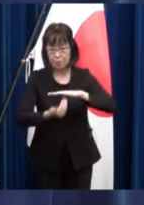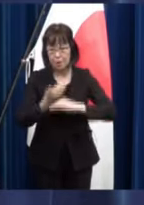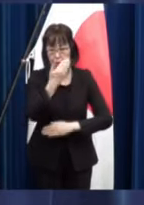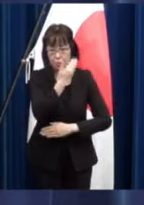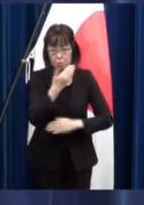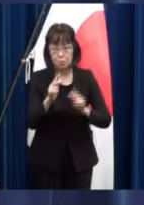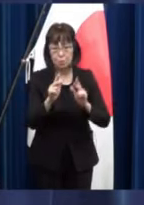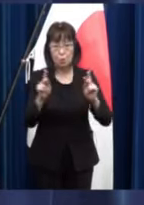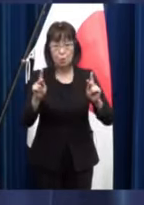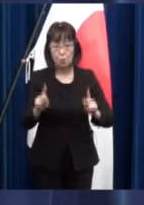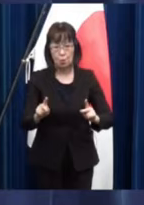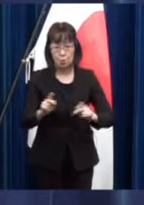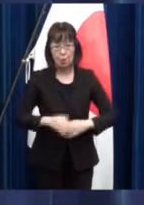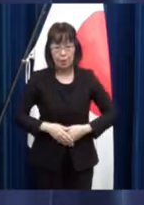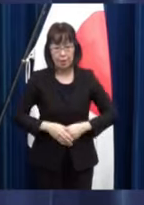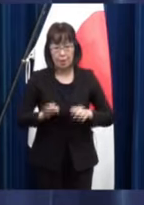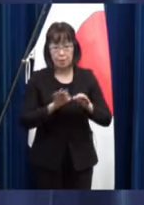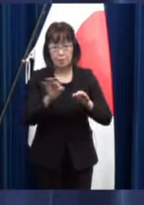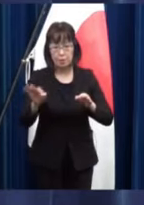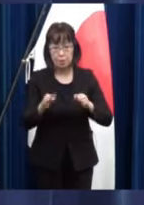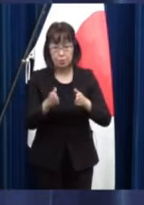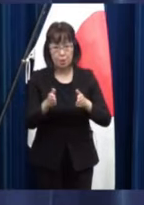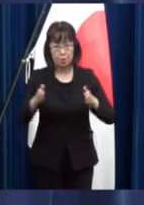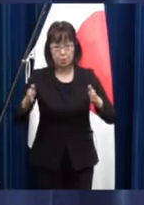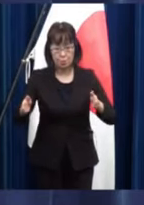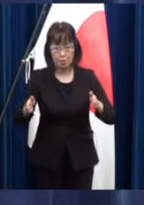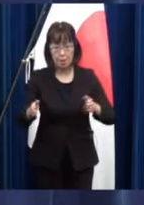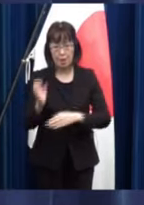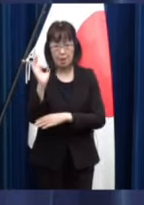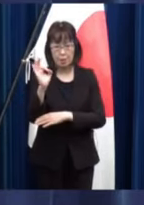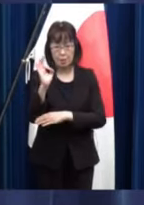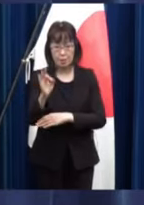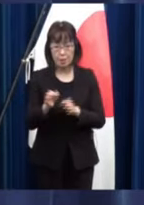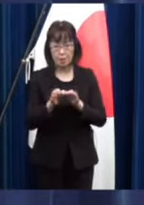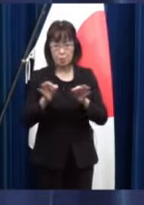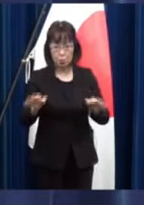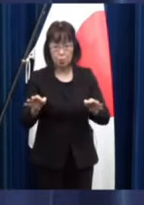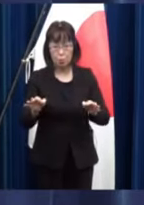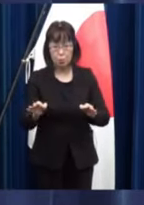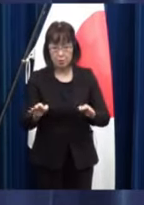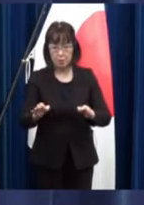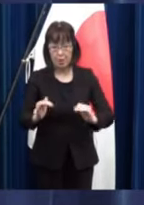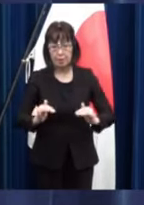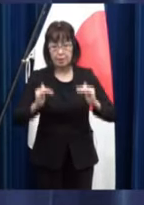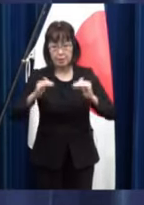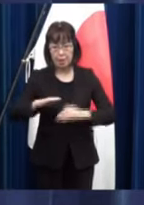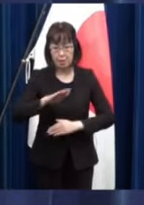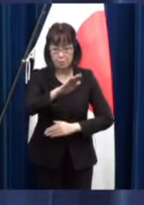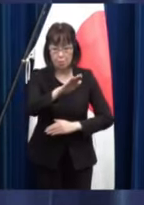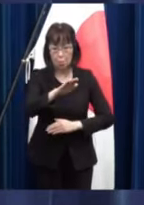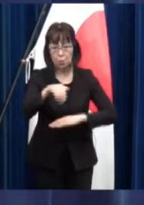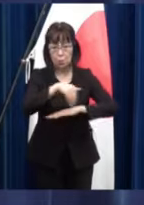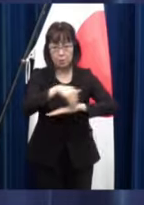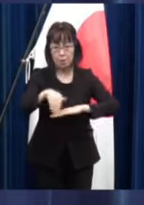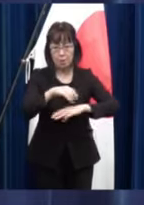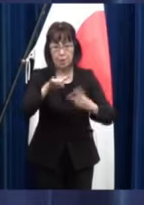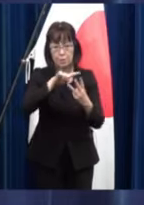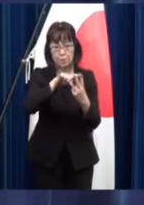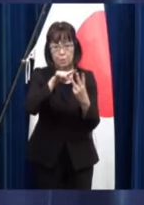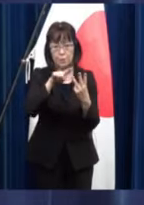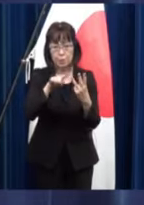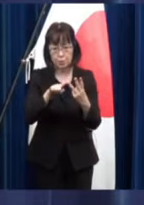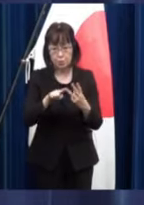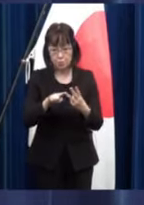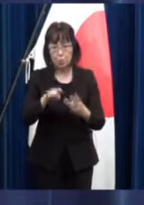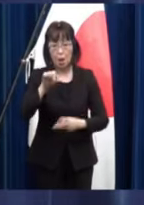です。金融緩和、財政投資、成長戦略、ここ3本を柱とするアベノミ